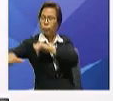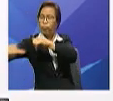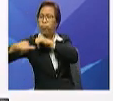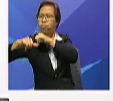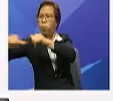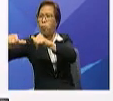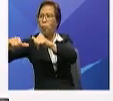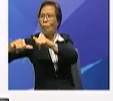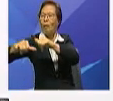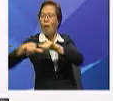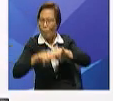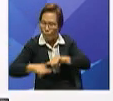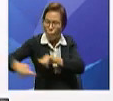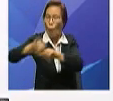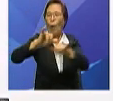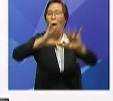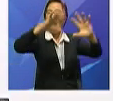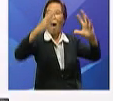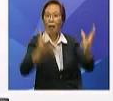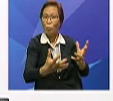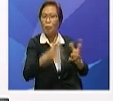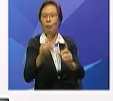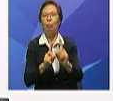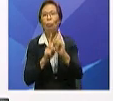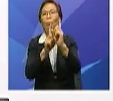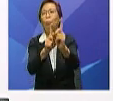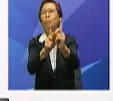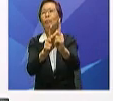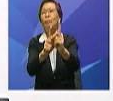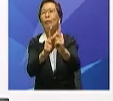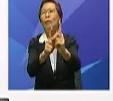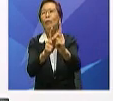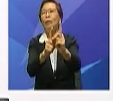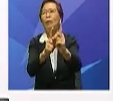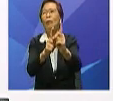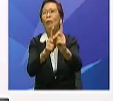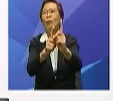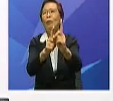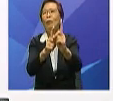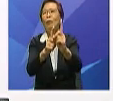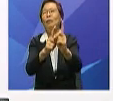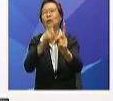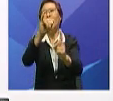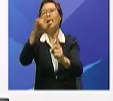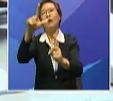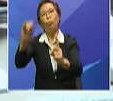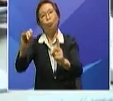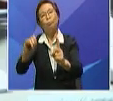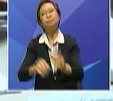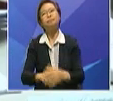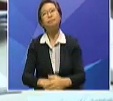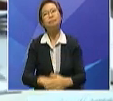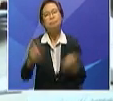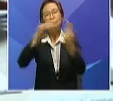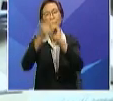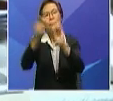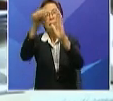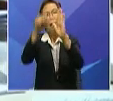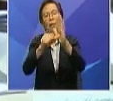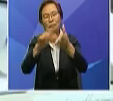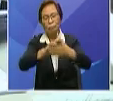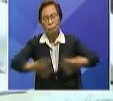dengan piawai antarabangsa dan mematuhi connection pertumbuhan bulu antarabangsa ataupun Ilo pidana